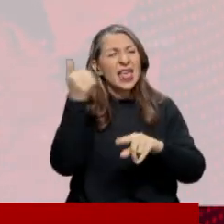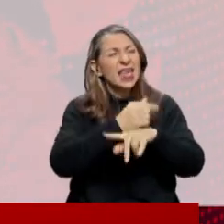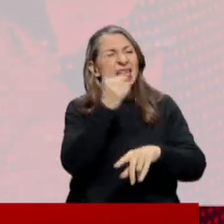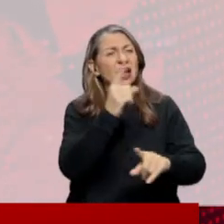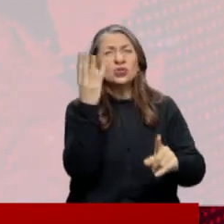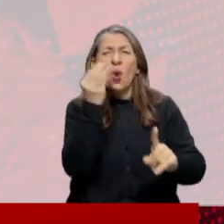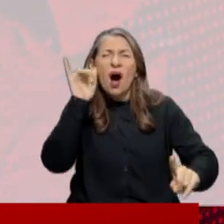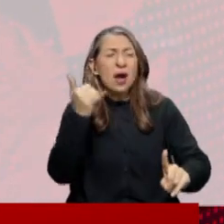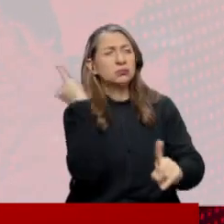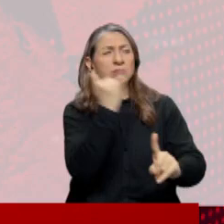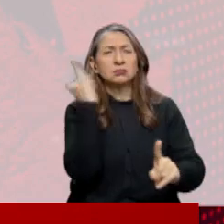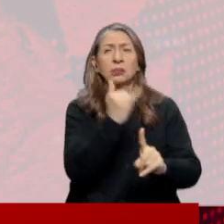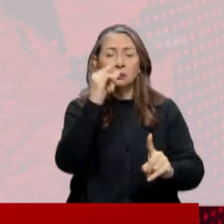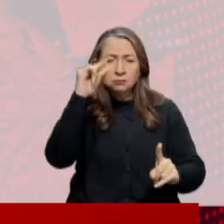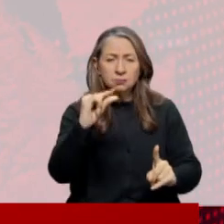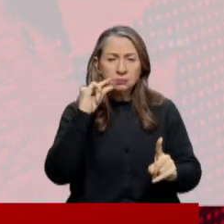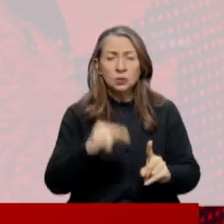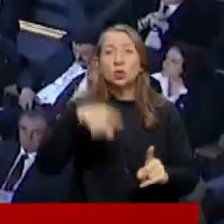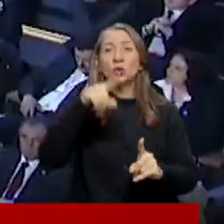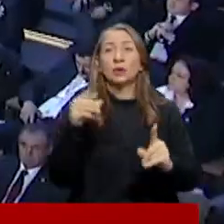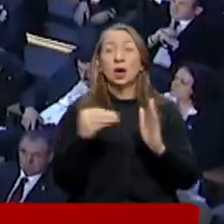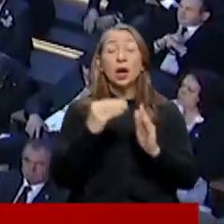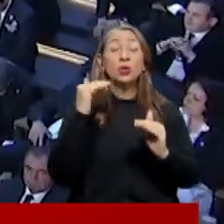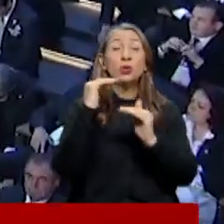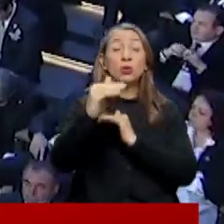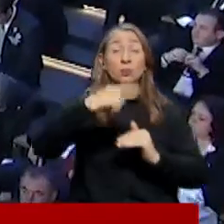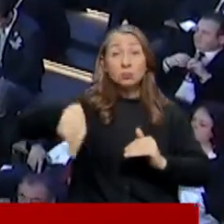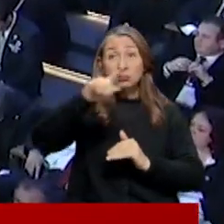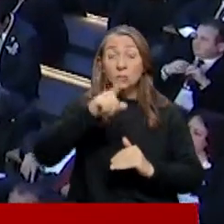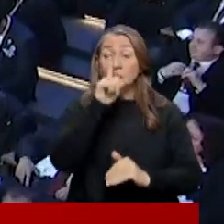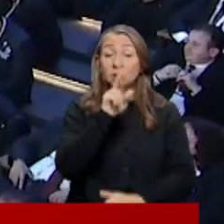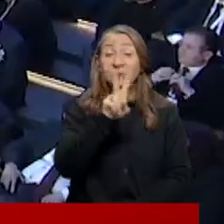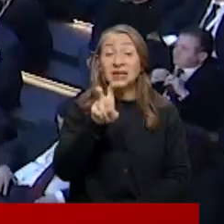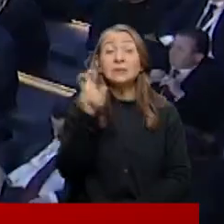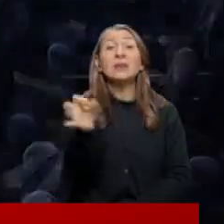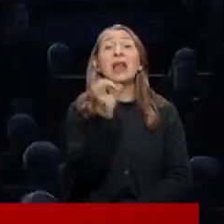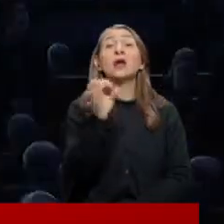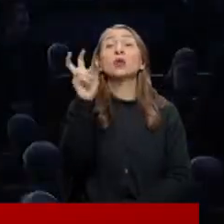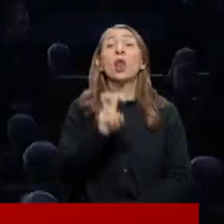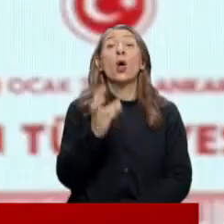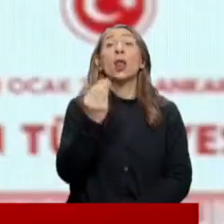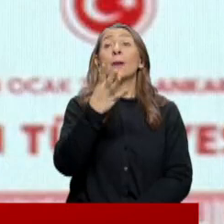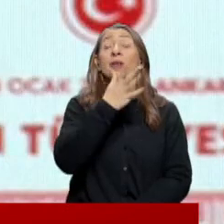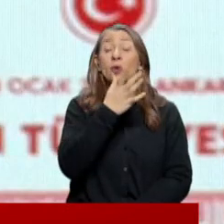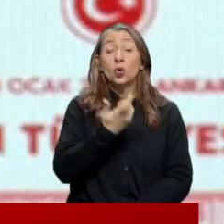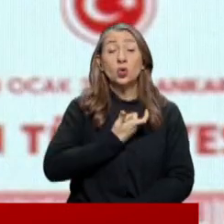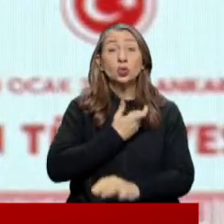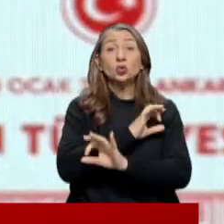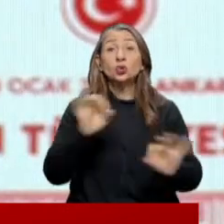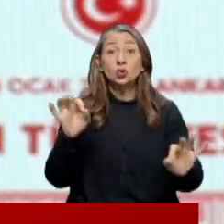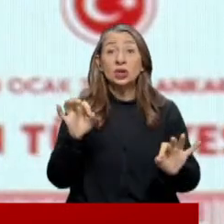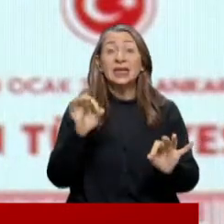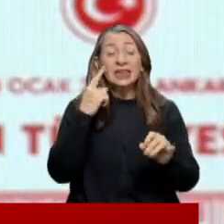sert eleştiriler de satır aralarında gündeme getirildi. Kamuoyunda 128 milyar dolar olarak bilinen